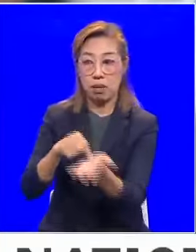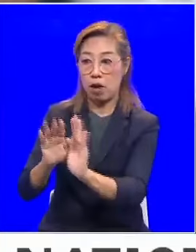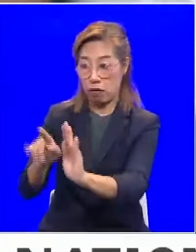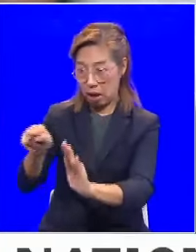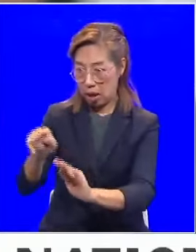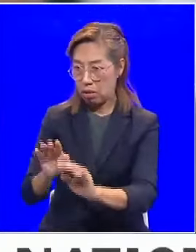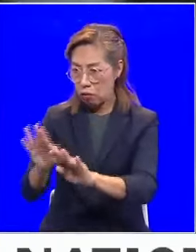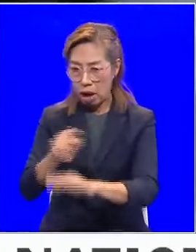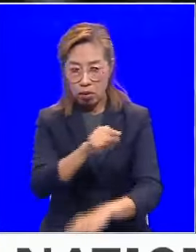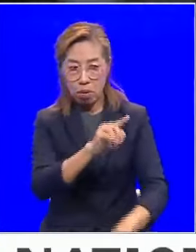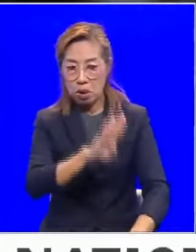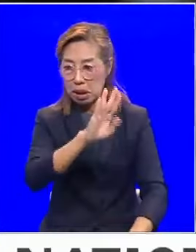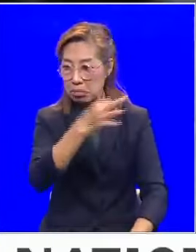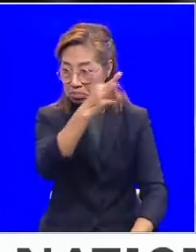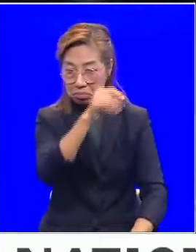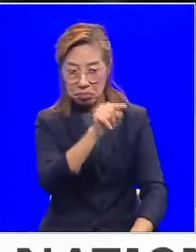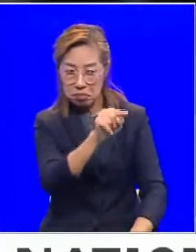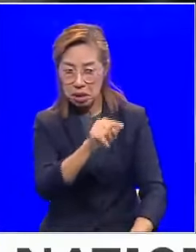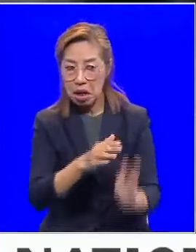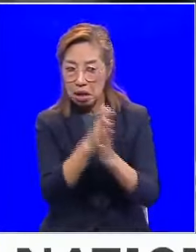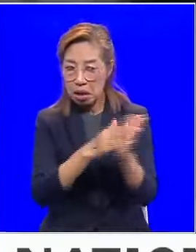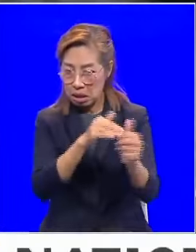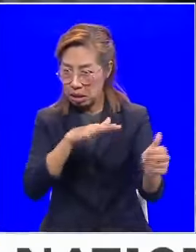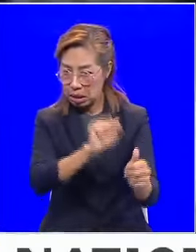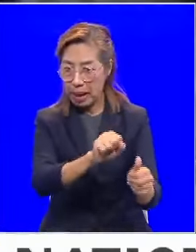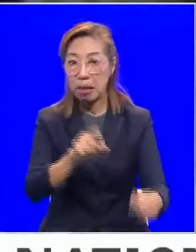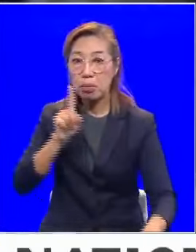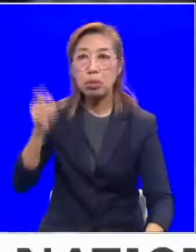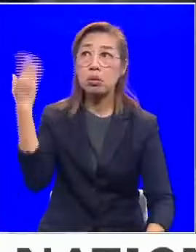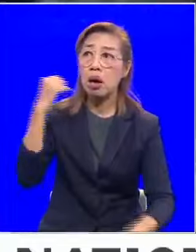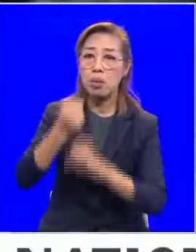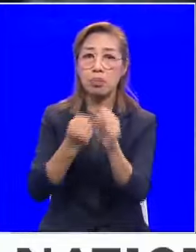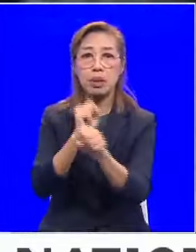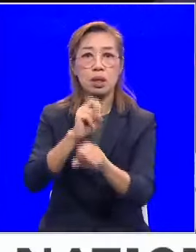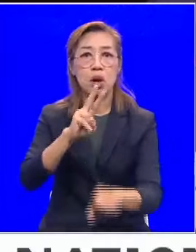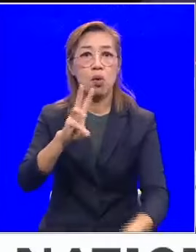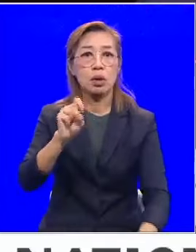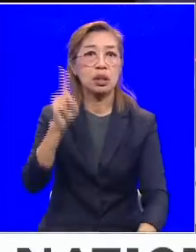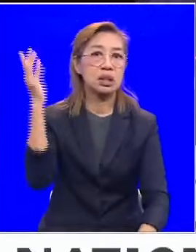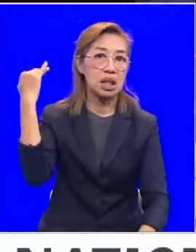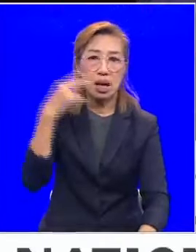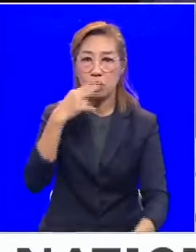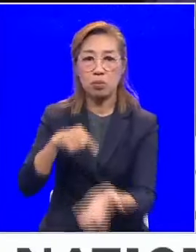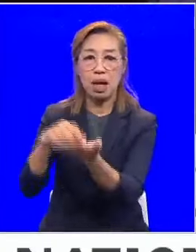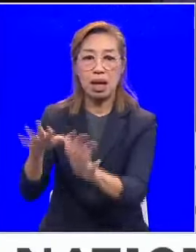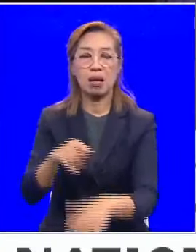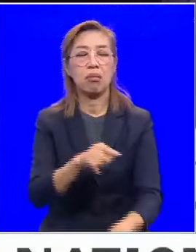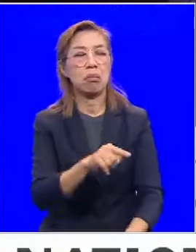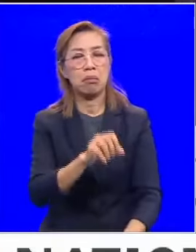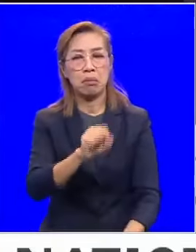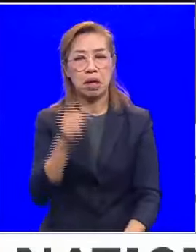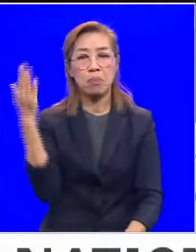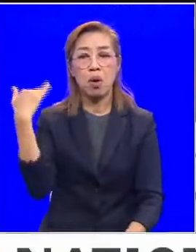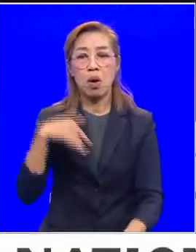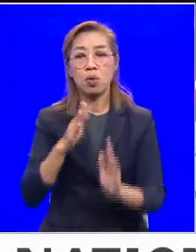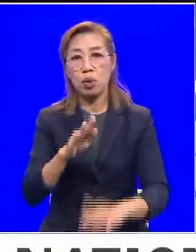กรุ๊ปหน่อยว่าเป็นแชร์ลูกโซ่มยตั้งแต่ปี 61ค่ะหลายคนก็บอกใช่มั้ยโอที่ก่อนหน้าก็มีส่งไปสคบสคบบอกตอนนั้นก็ยังสอบไม่